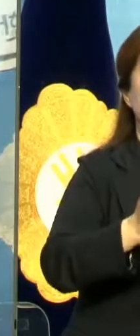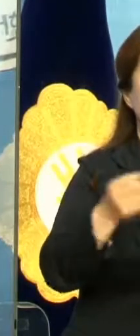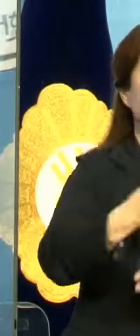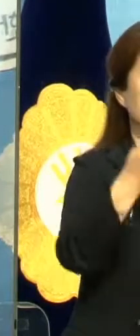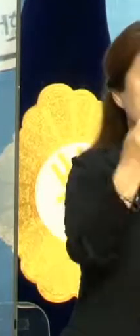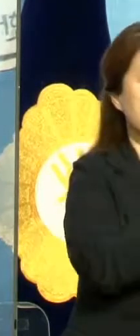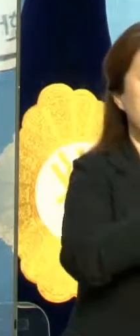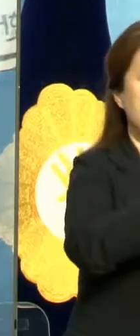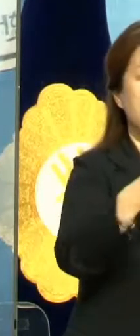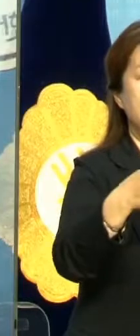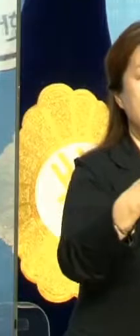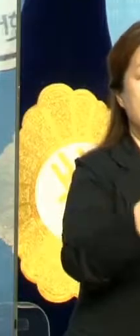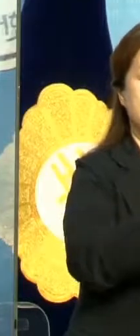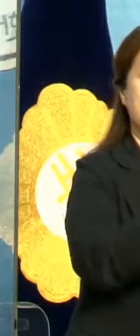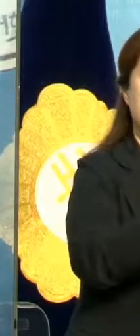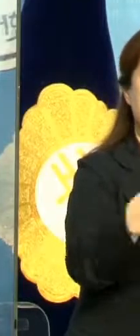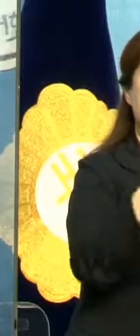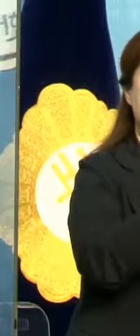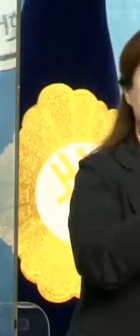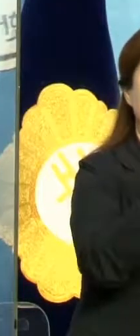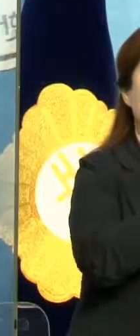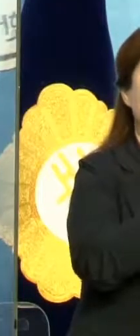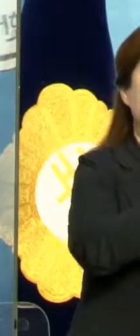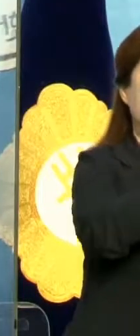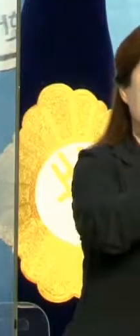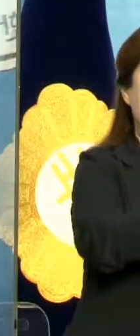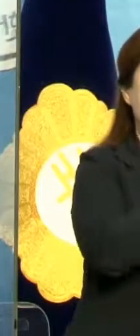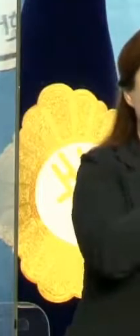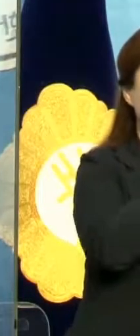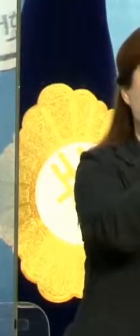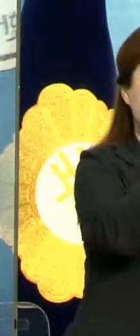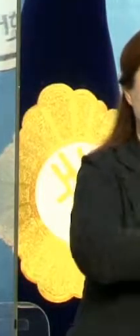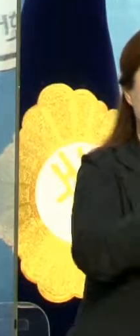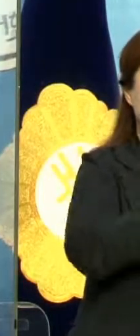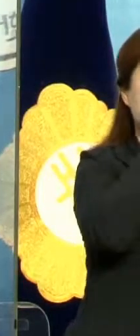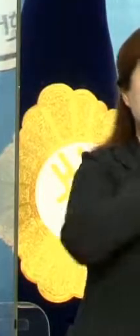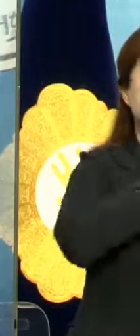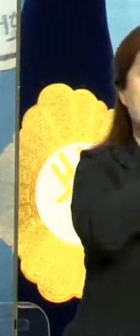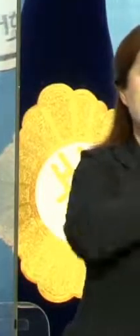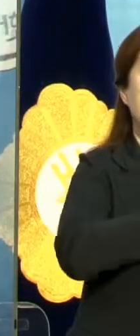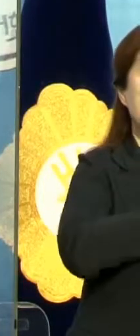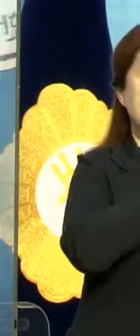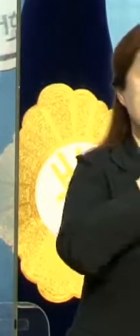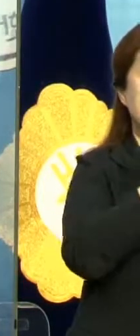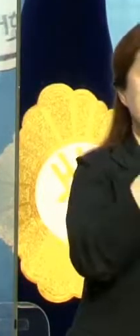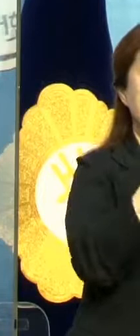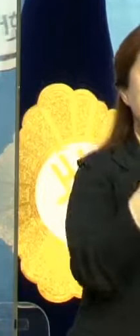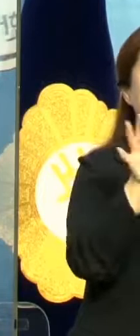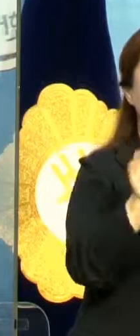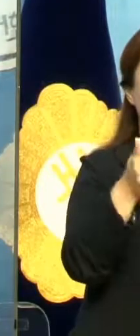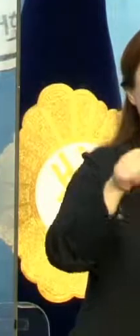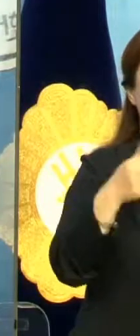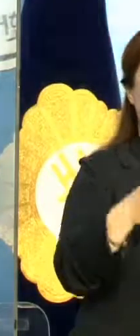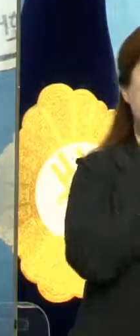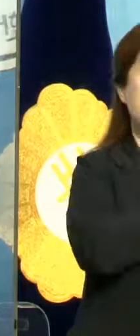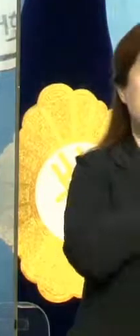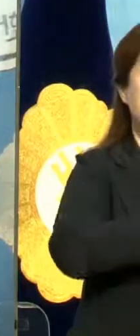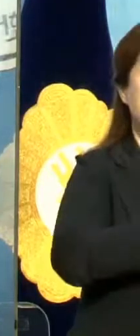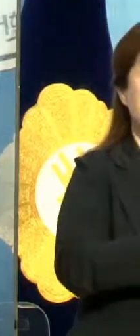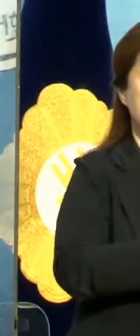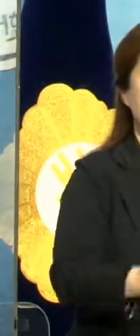부동산 부여와 부유와 재산신고 루라 궐을 의혹을 사고 있는 김 원걸 원에 대해서는 지난 18일 긴급